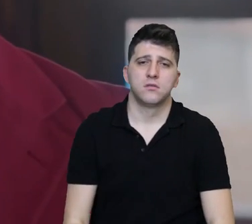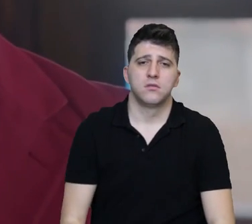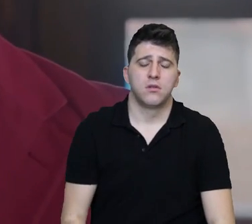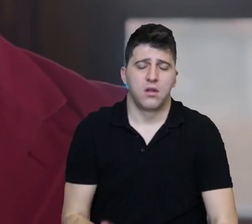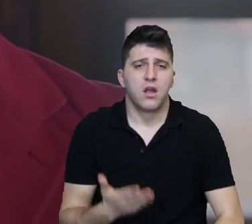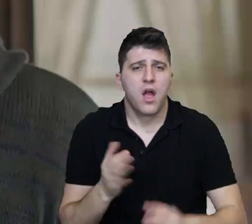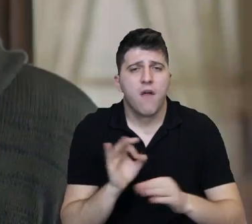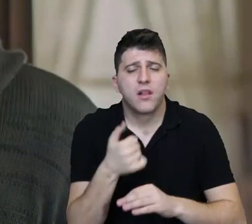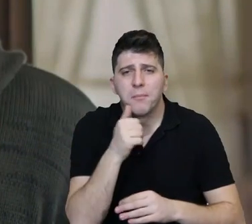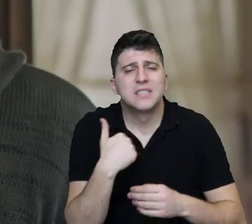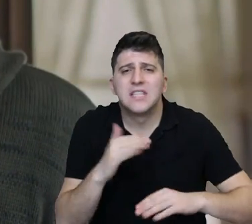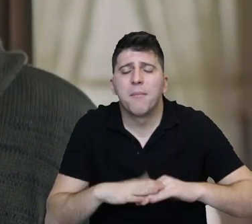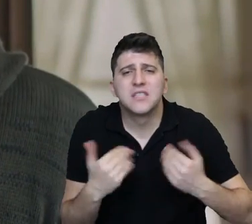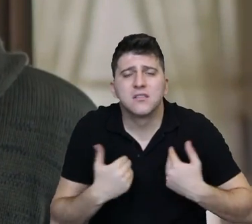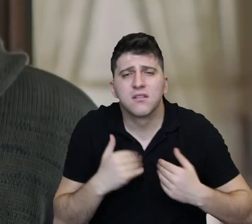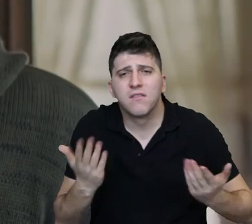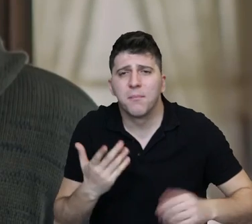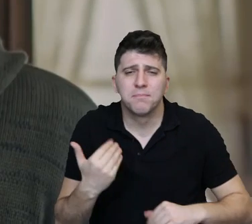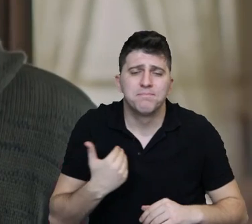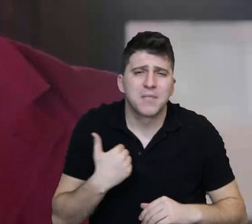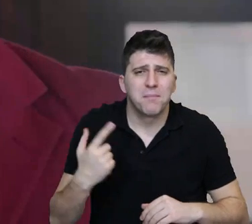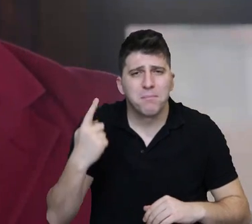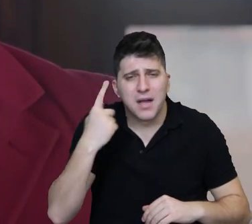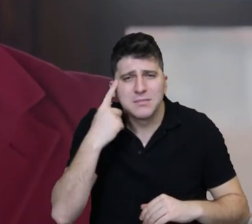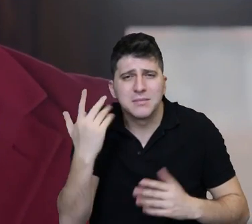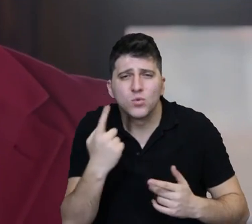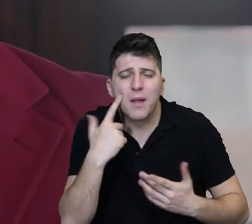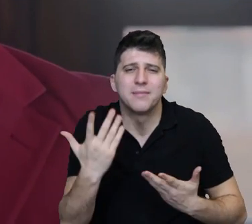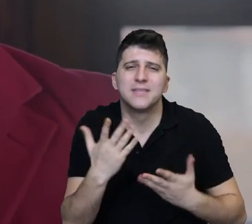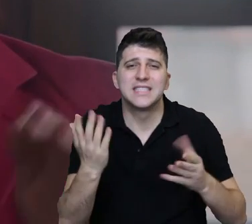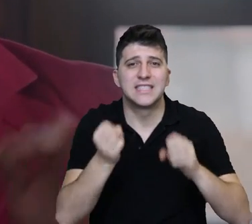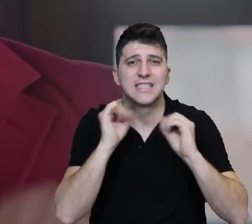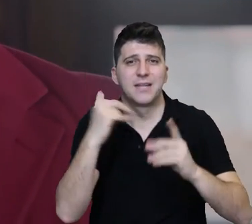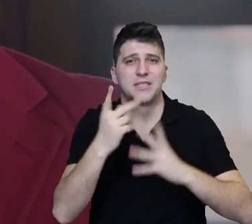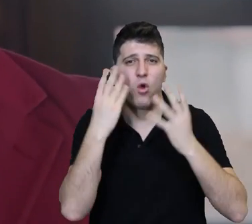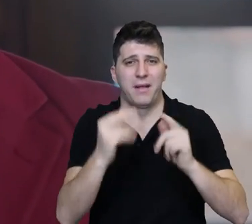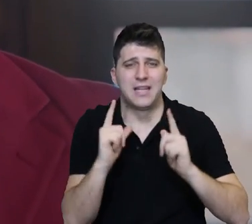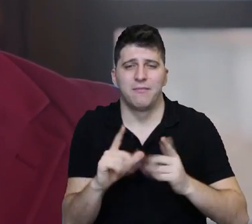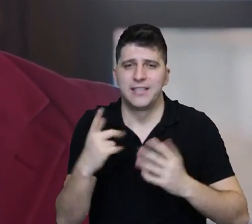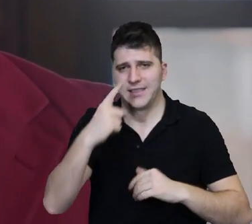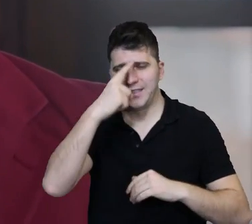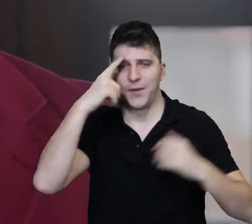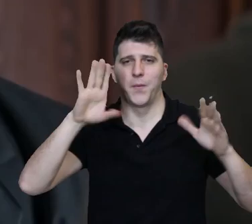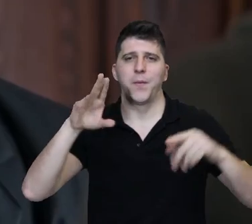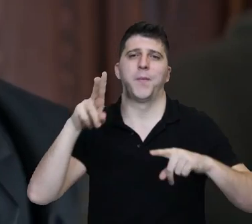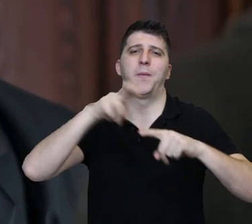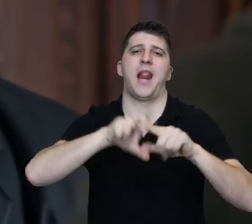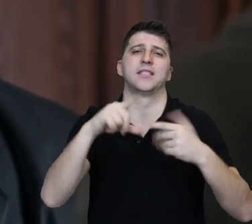Hakikaten abi biz ne yapacağız ya? Yani ya böyle başımıza bir sihirli değnek değmesi lazım ya da bir talih kuşu konması lazım